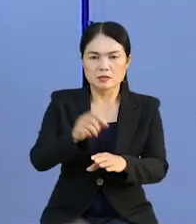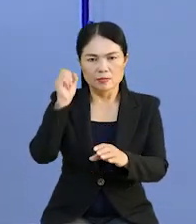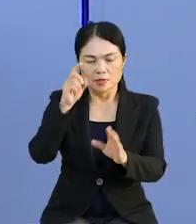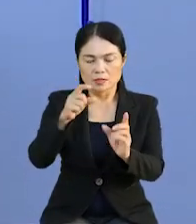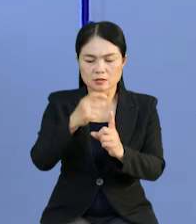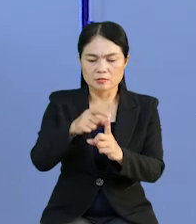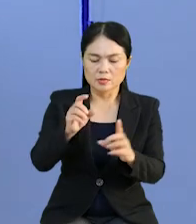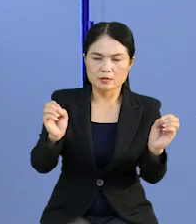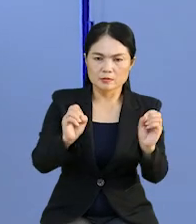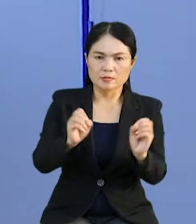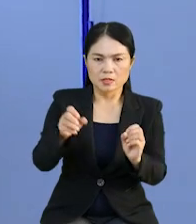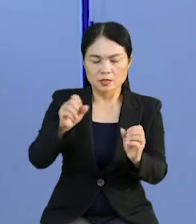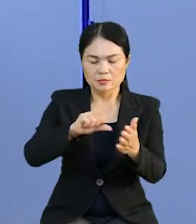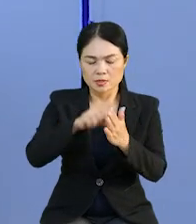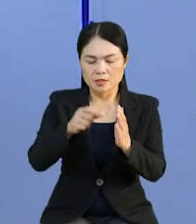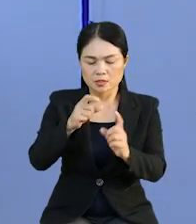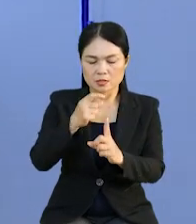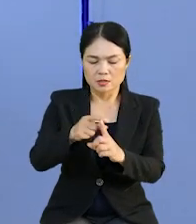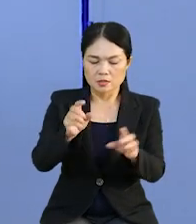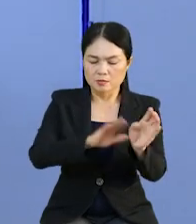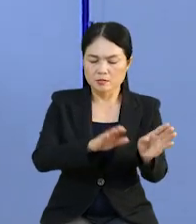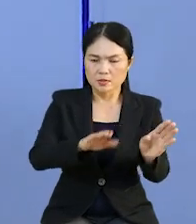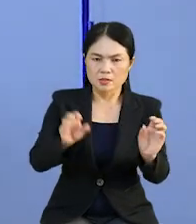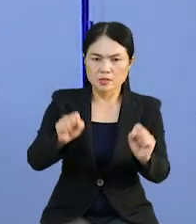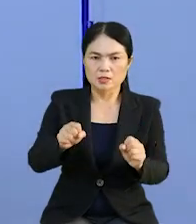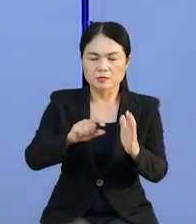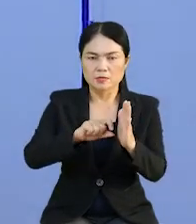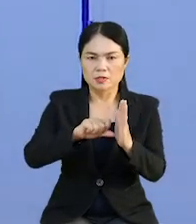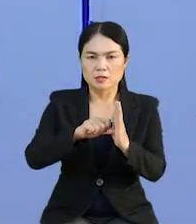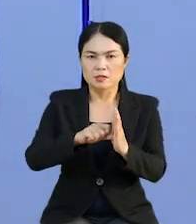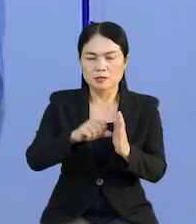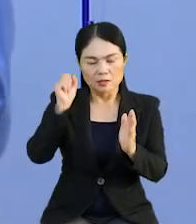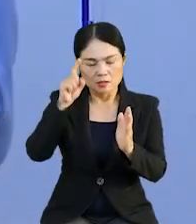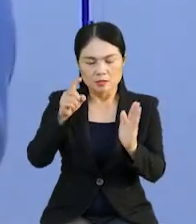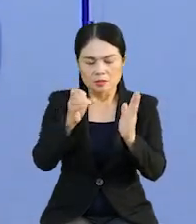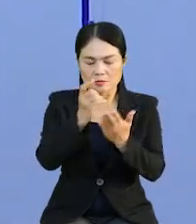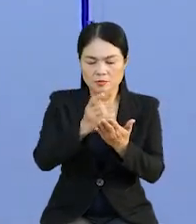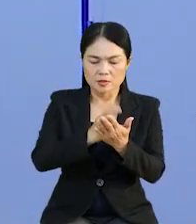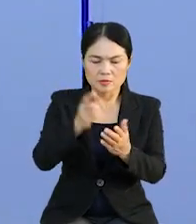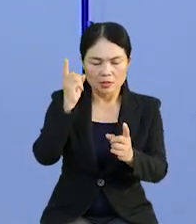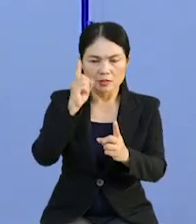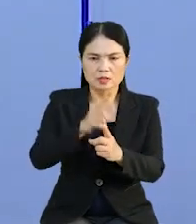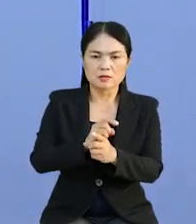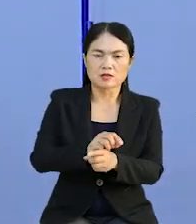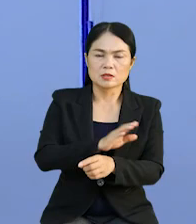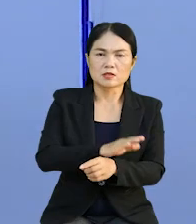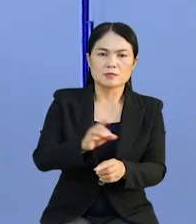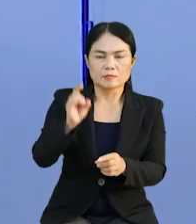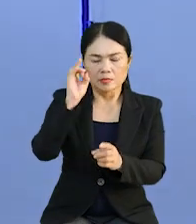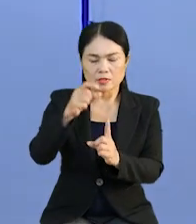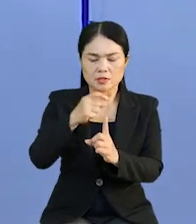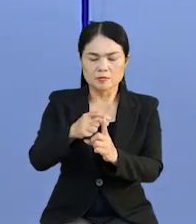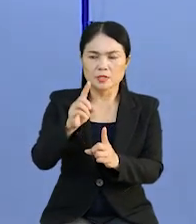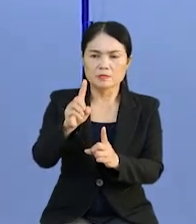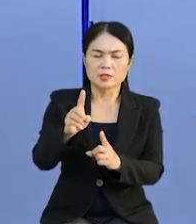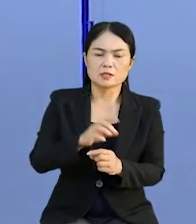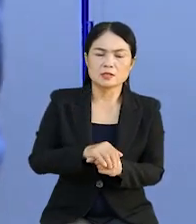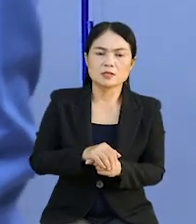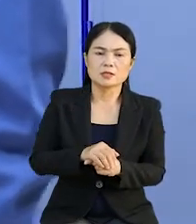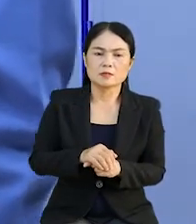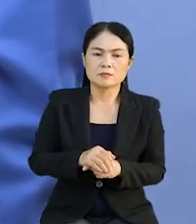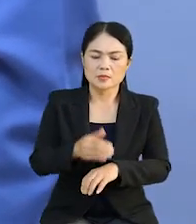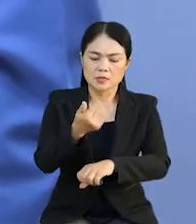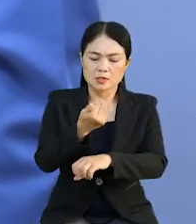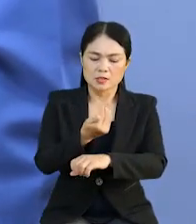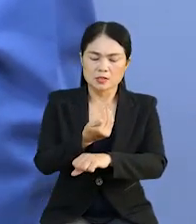นเปียมันบ้านมันโยนอัตในเปียคนอ่านโยนคลำซาเมเรียนมันดาต่อแล้วลูกครูสมัยคนประโยชน์เปียตีมวยคือเปียเ